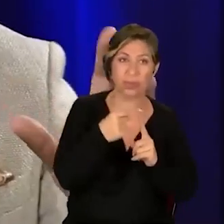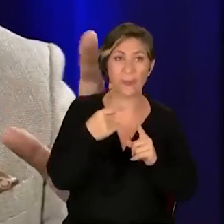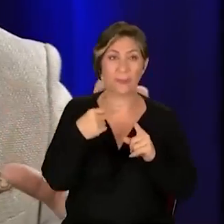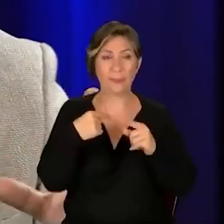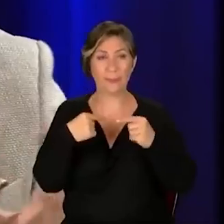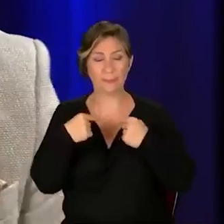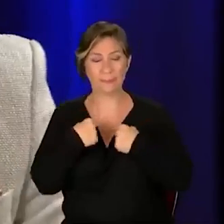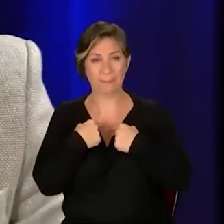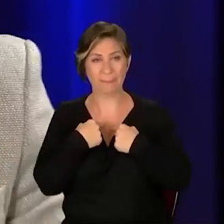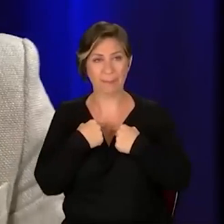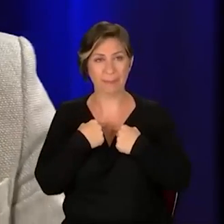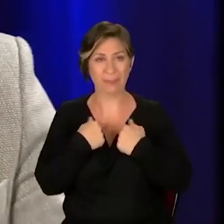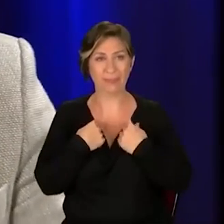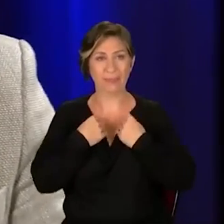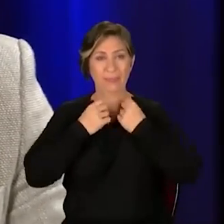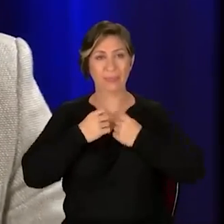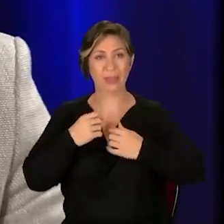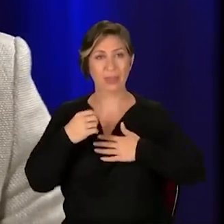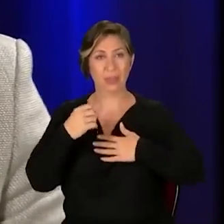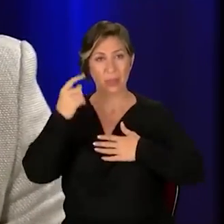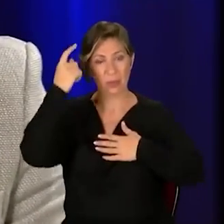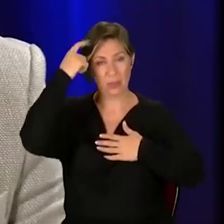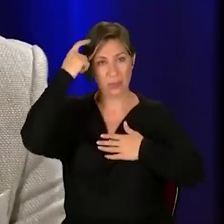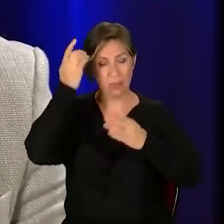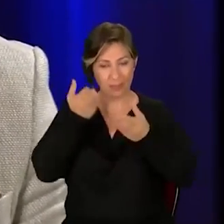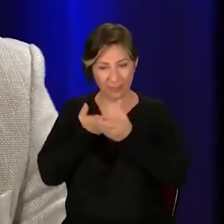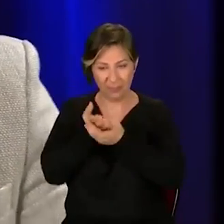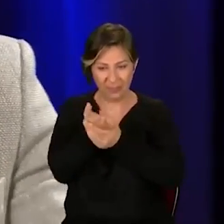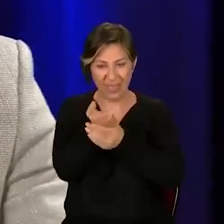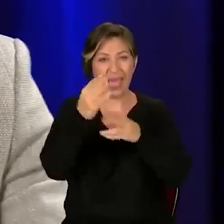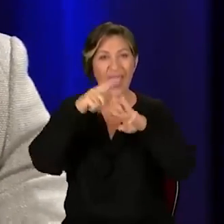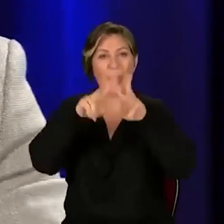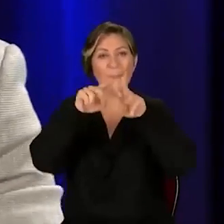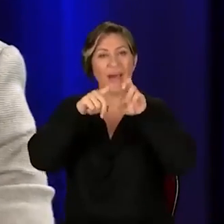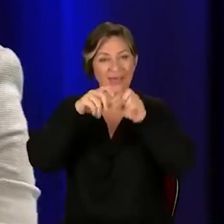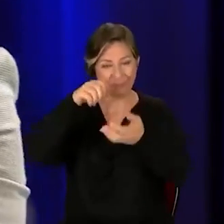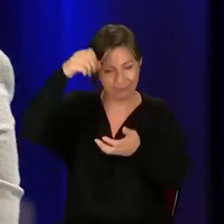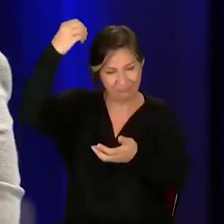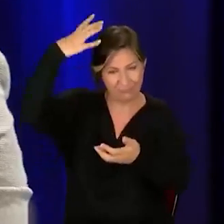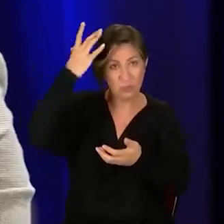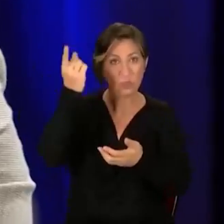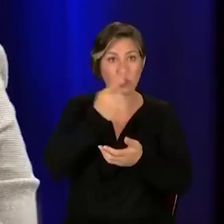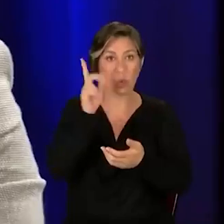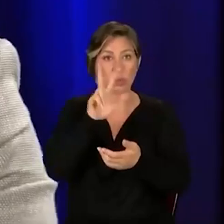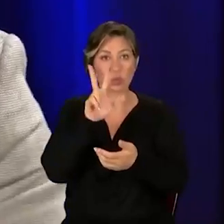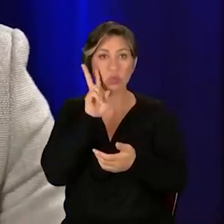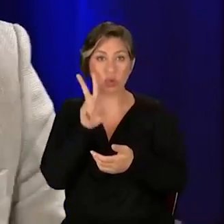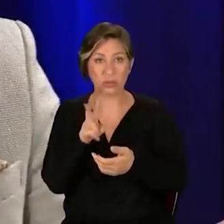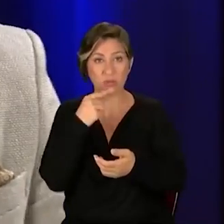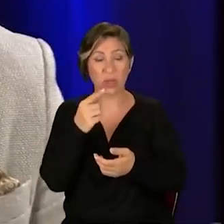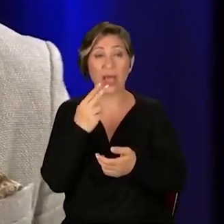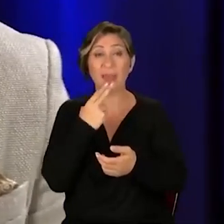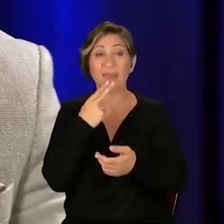ki ben fonksiyonel beyin MR'ı çekerim. Beyin MR'ında beynin çalıştığını %30 gösteririm diyor.